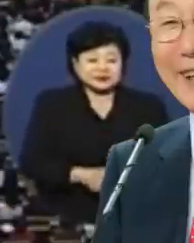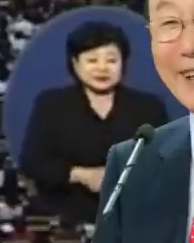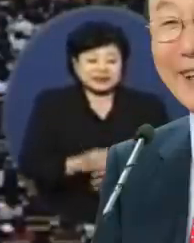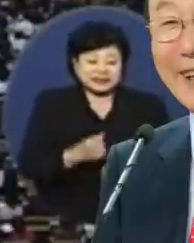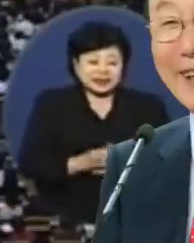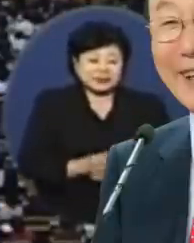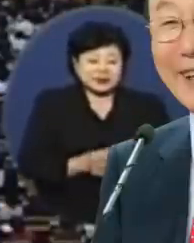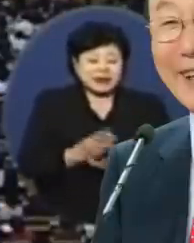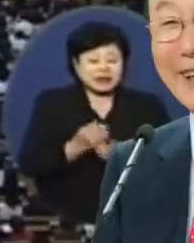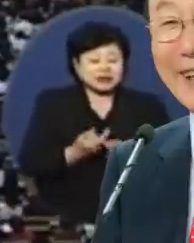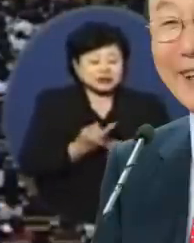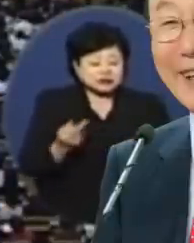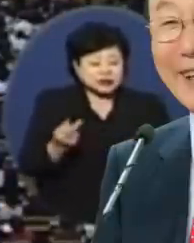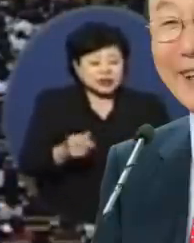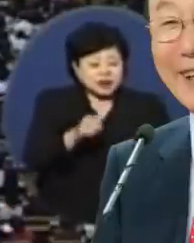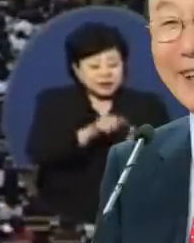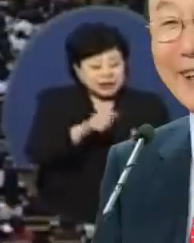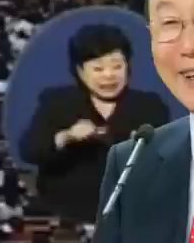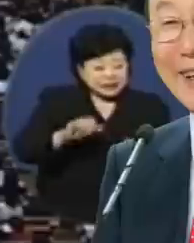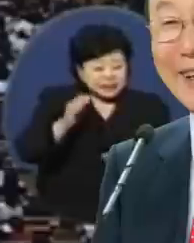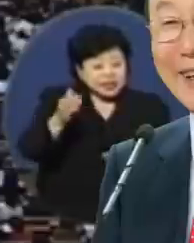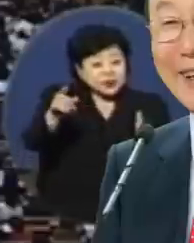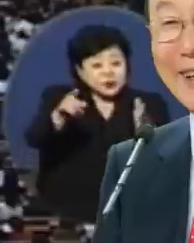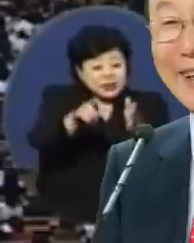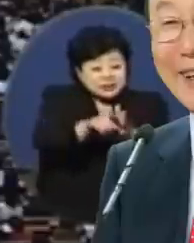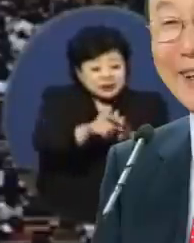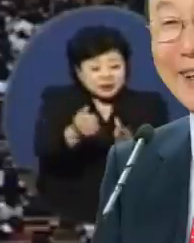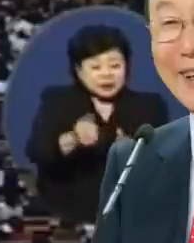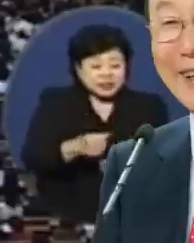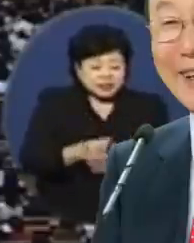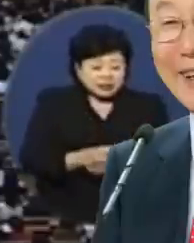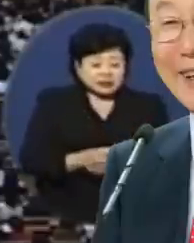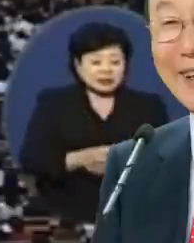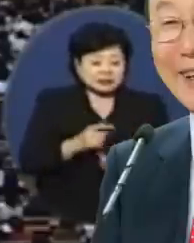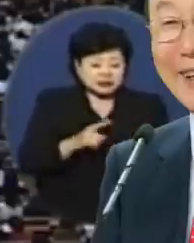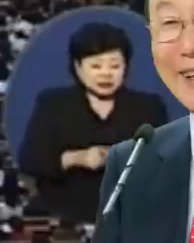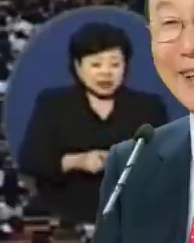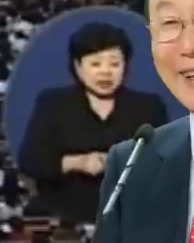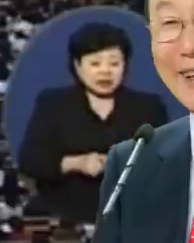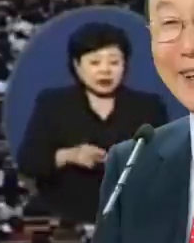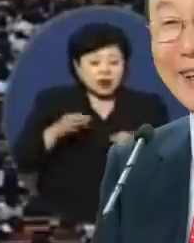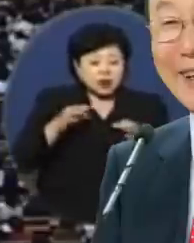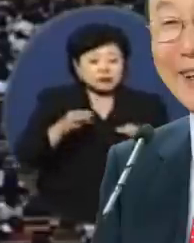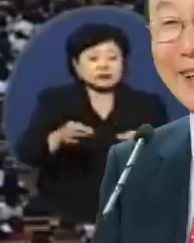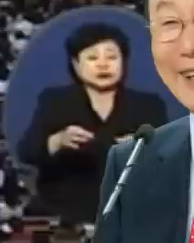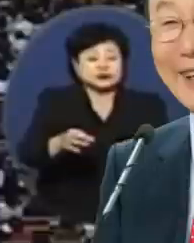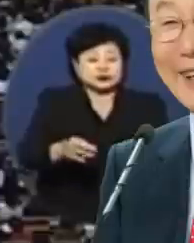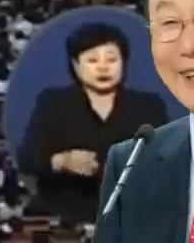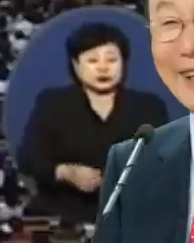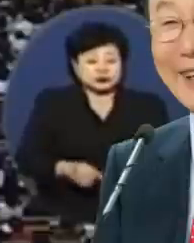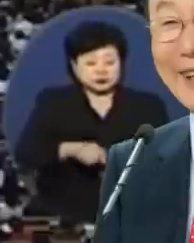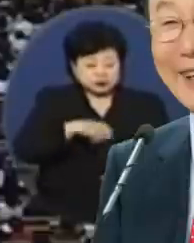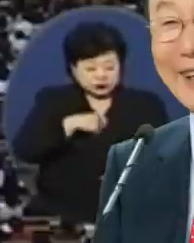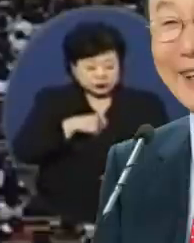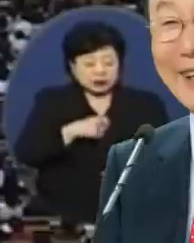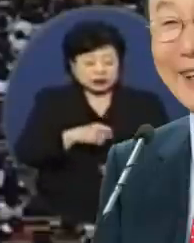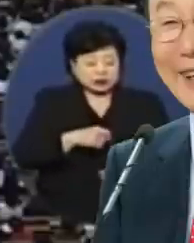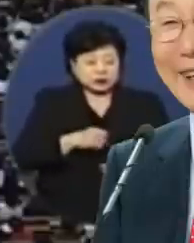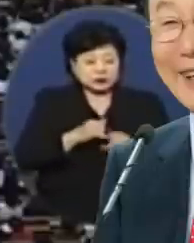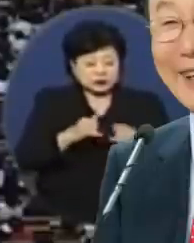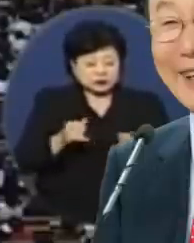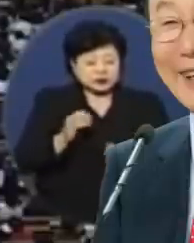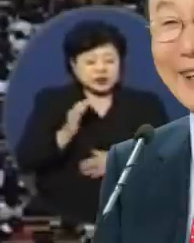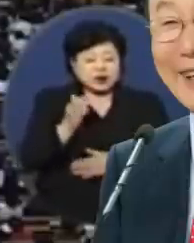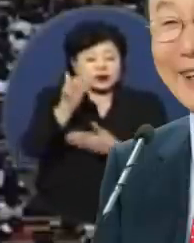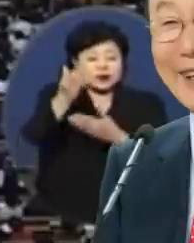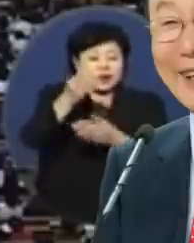그로 많은 형제 중에서 맏아들이 되게 하기 위하여 미리 정하신 그들을 또한 부르시고 부르신 그들을 또한 의롭다 하시고 의롭다 하신 그들을 또한